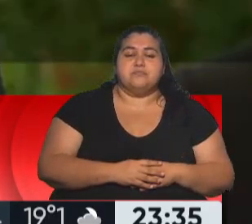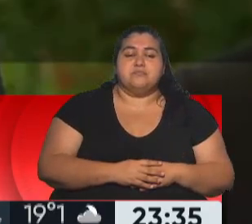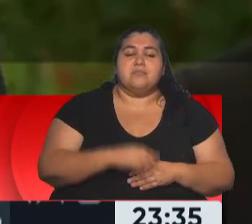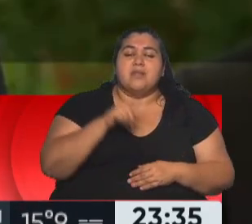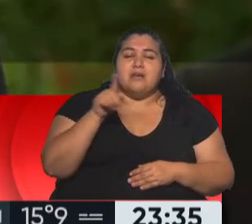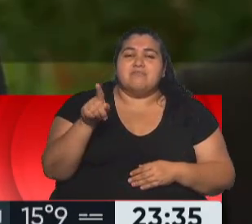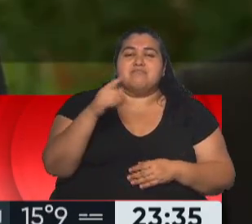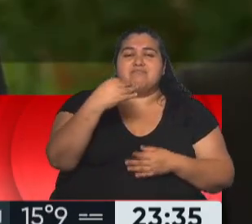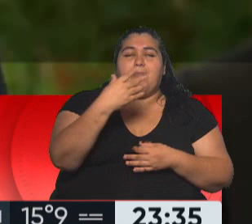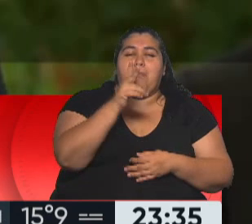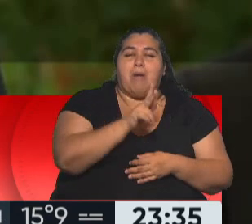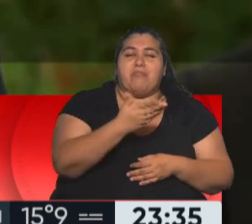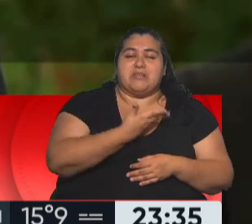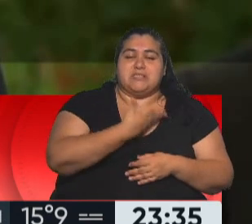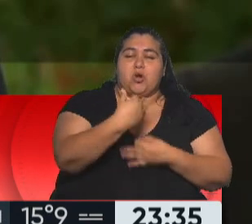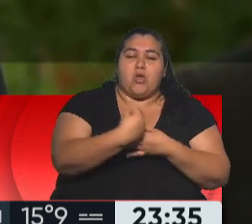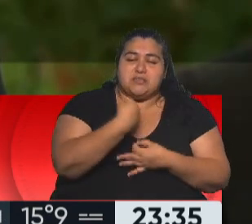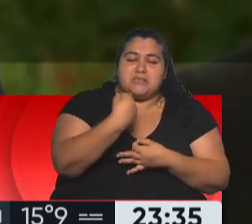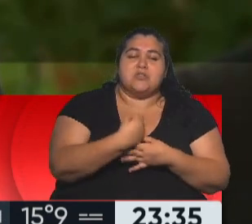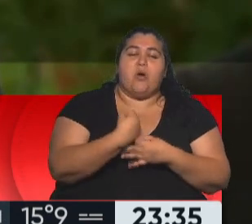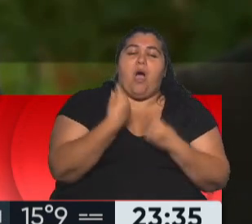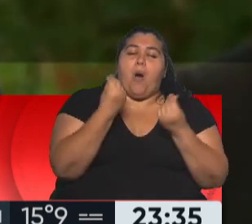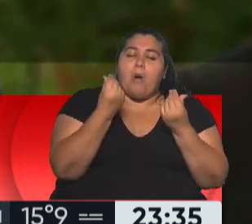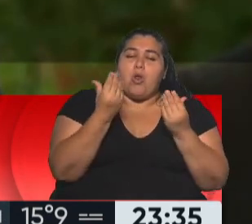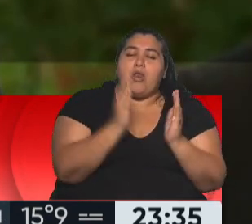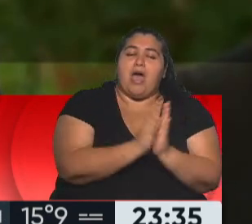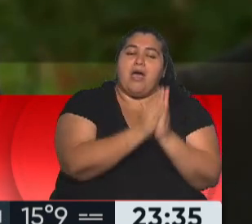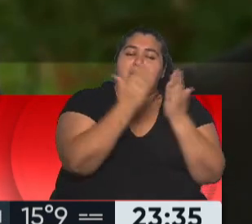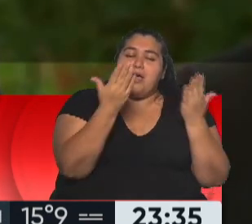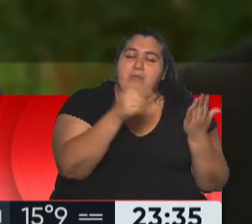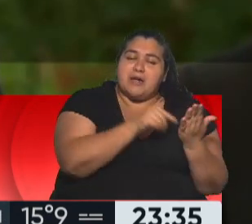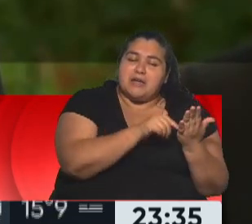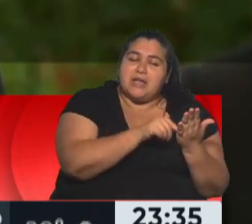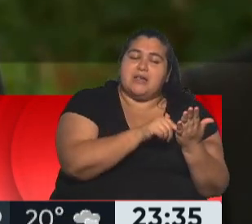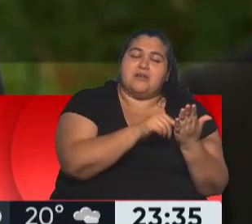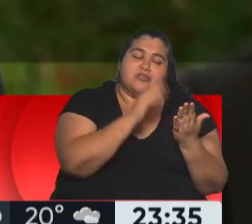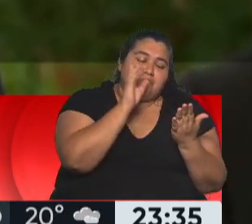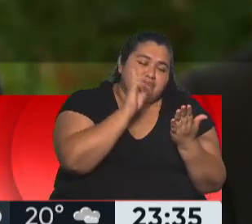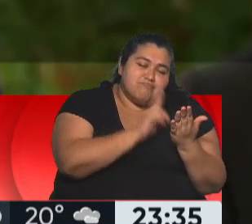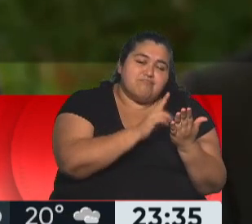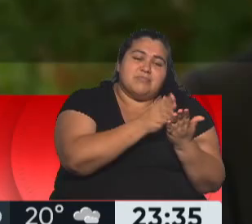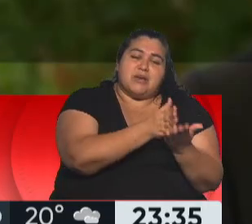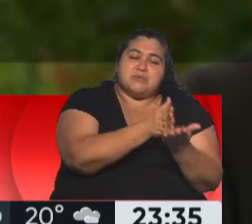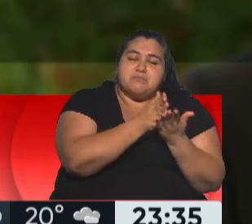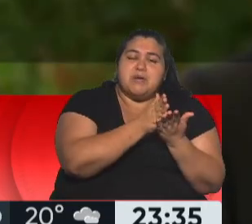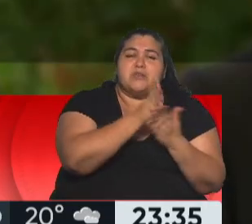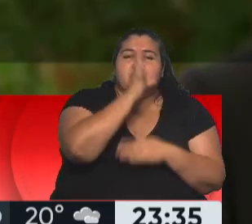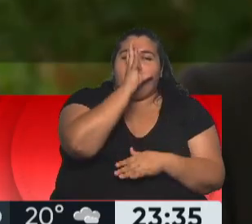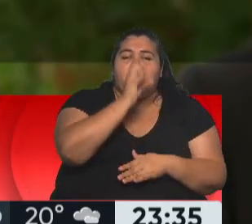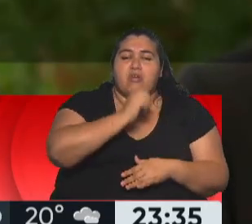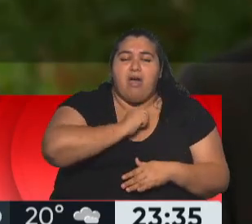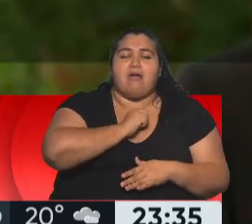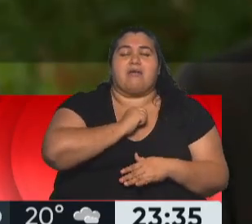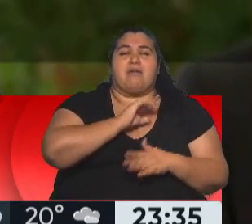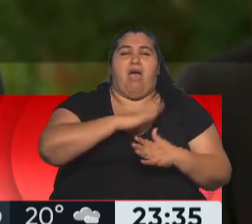Ci ha insegnato a vivere i valori del Vangelo con fedeltà, coraggio